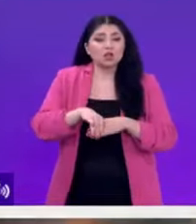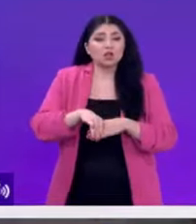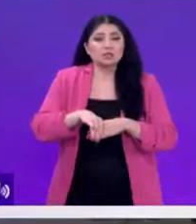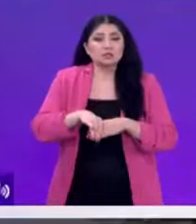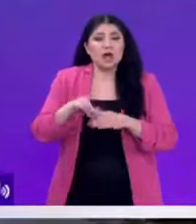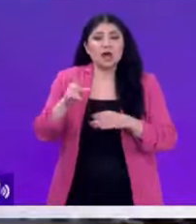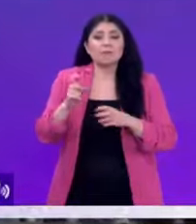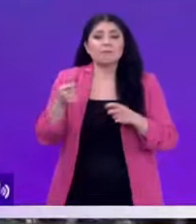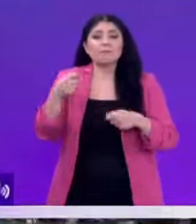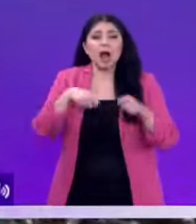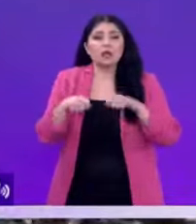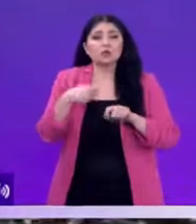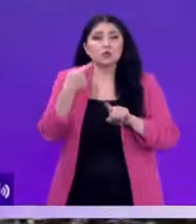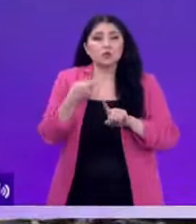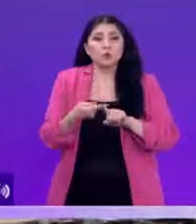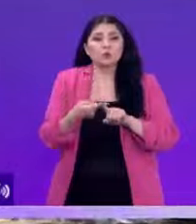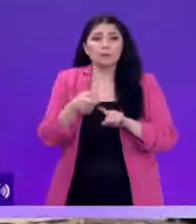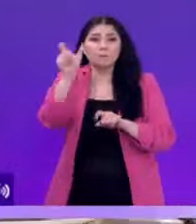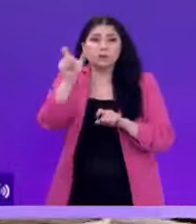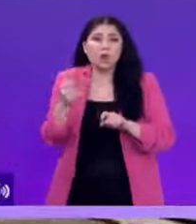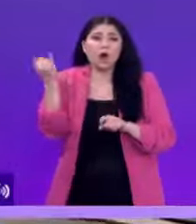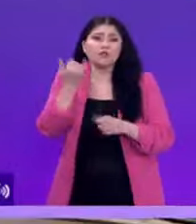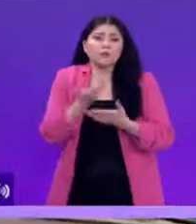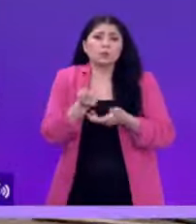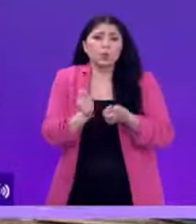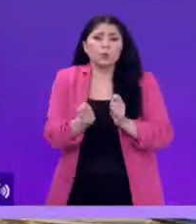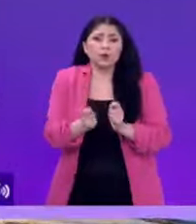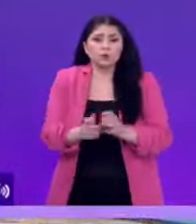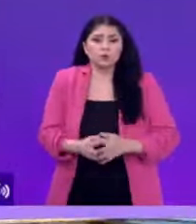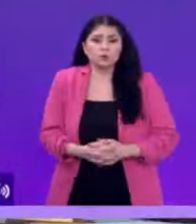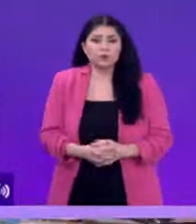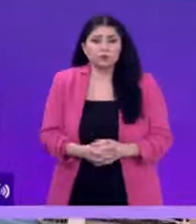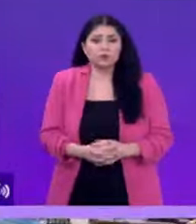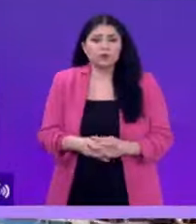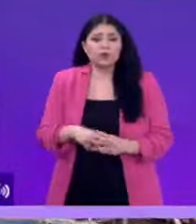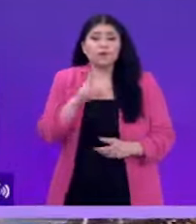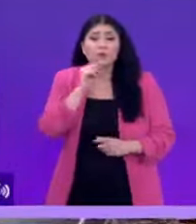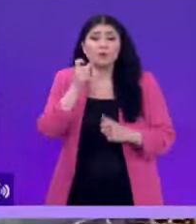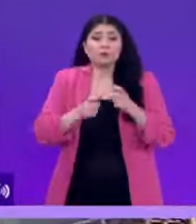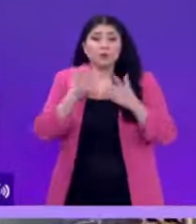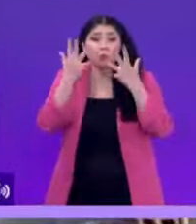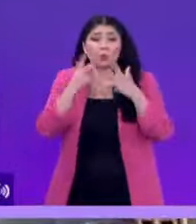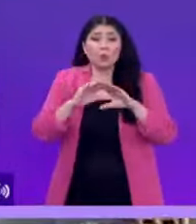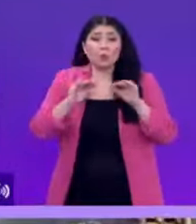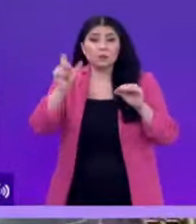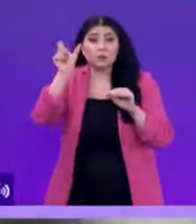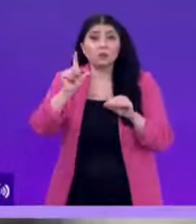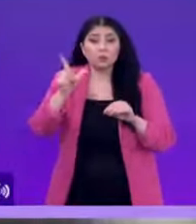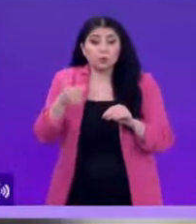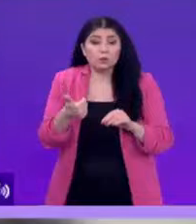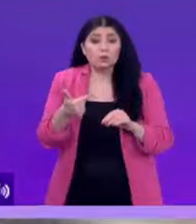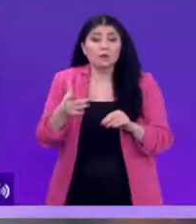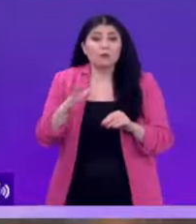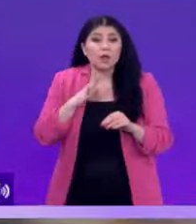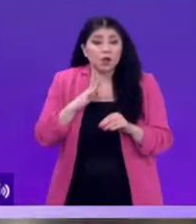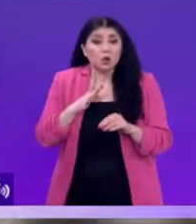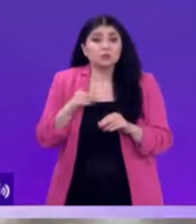ai magazinului, cât și de clienți. Fiind vorba de un număr atât de mare de persoane, există acest risc să mai